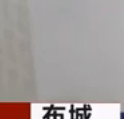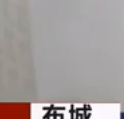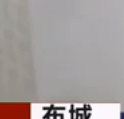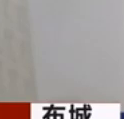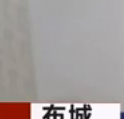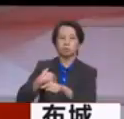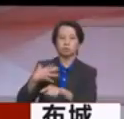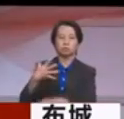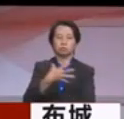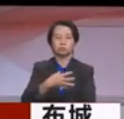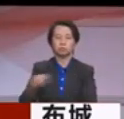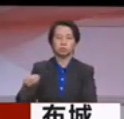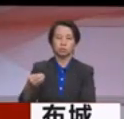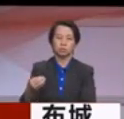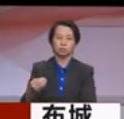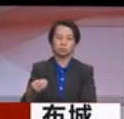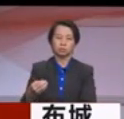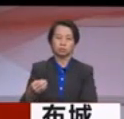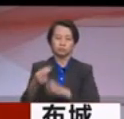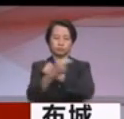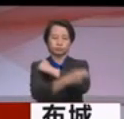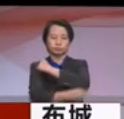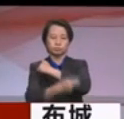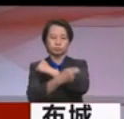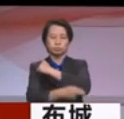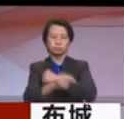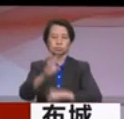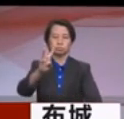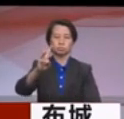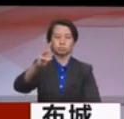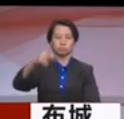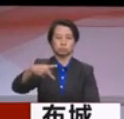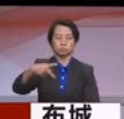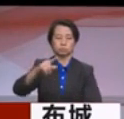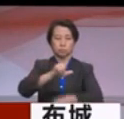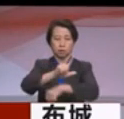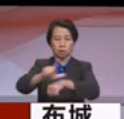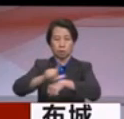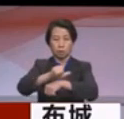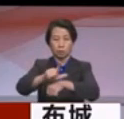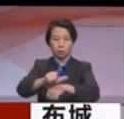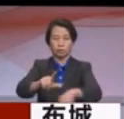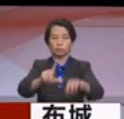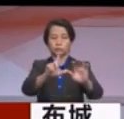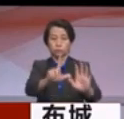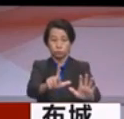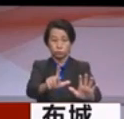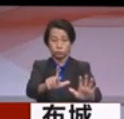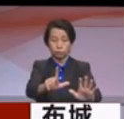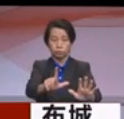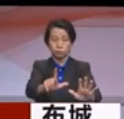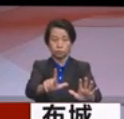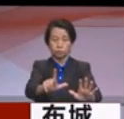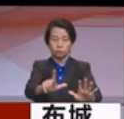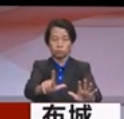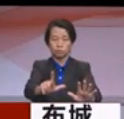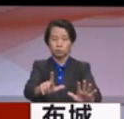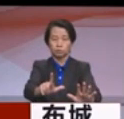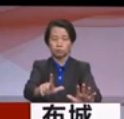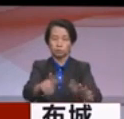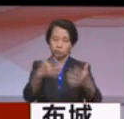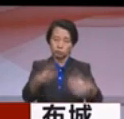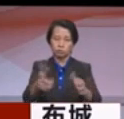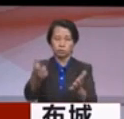例，有429起在沙巴州、吉打州113起、雪兰莪68起、槟城